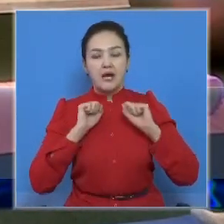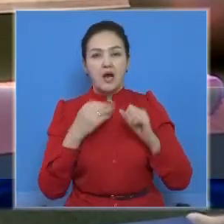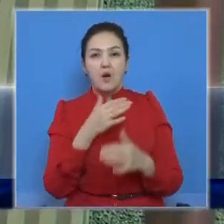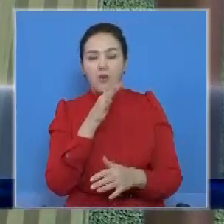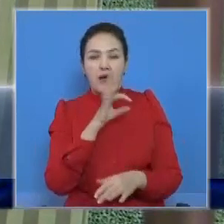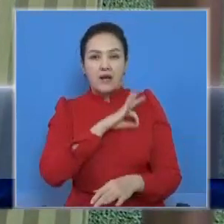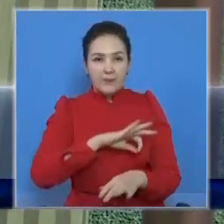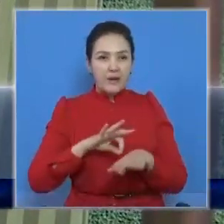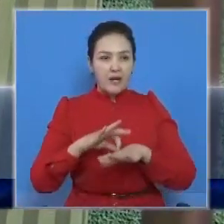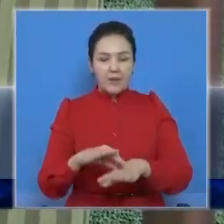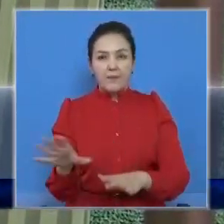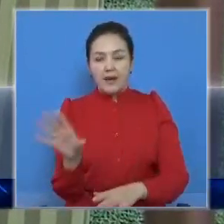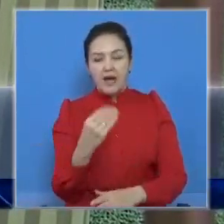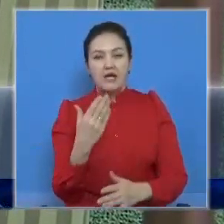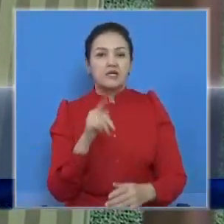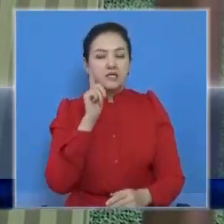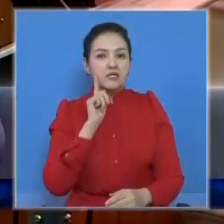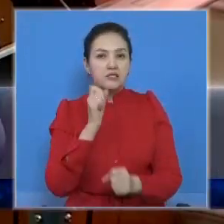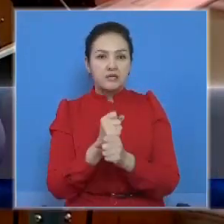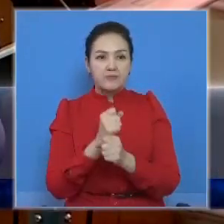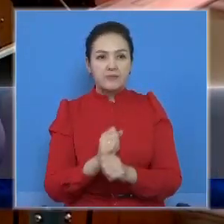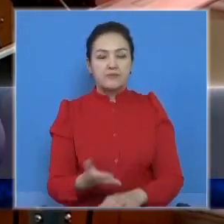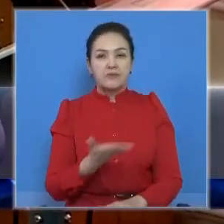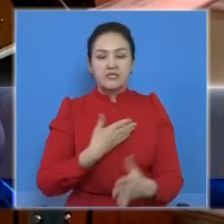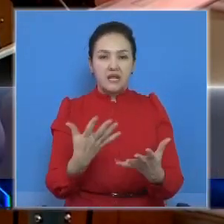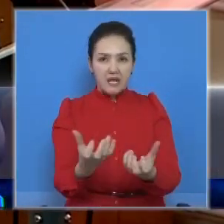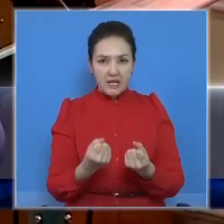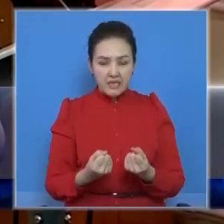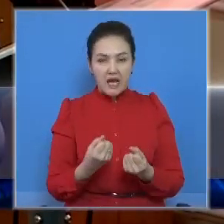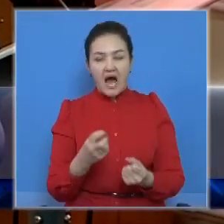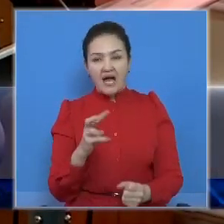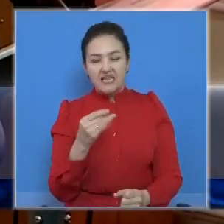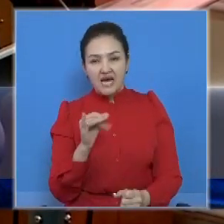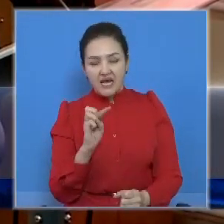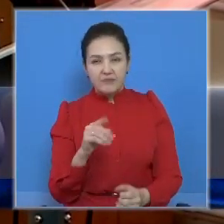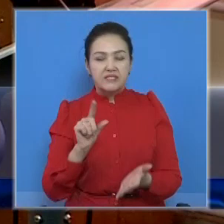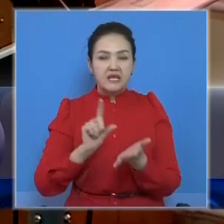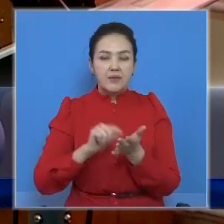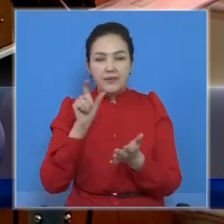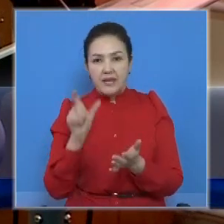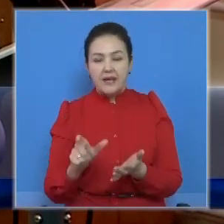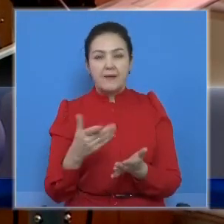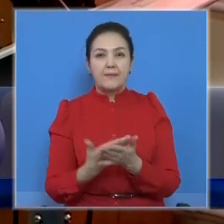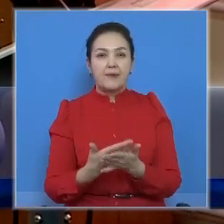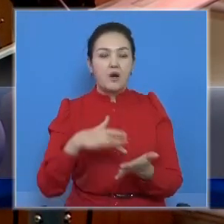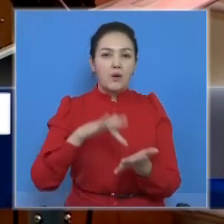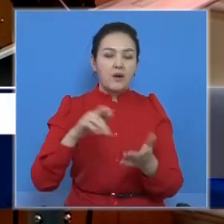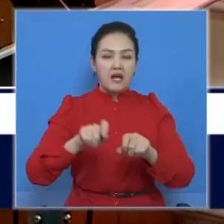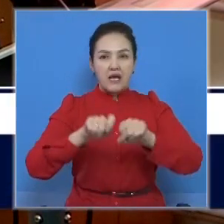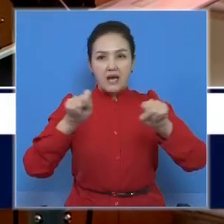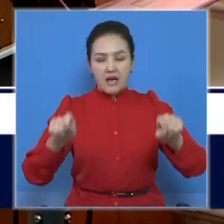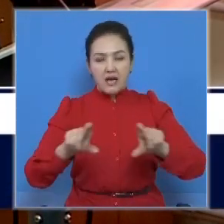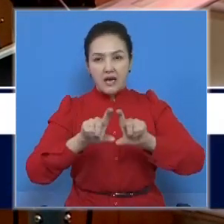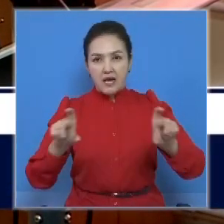Уақытты пайдалы өткізуге бар жағдай жасалған. Біздің алғамызда осындай зейнеткерлерге орталық ашылып қойған